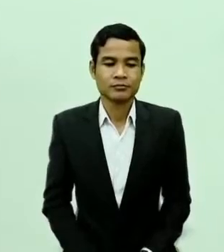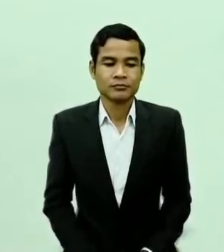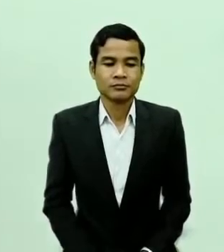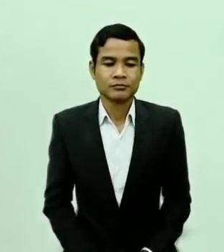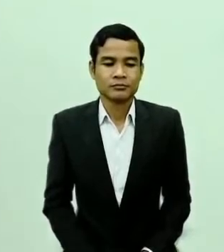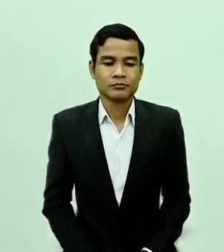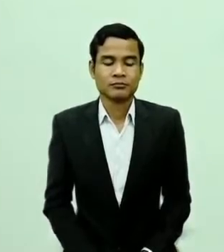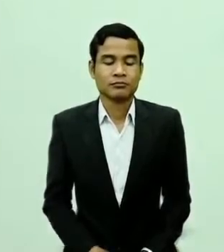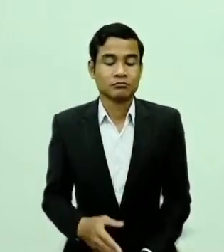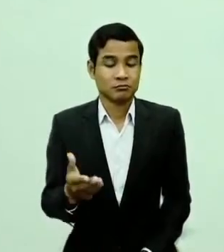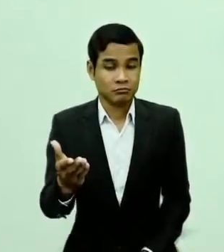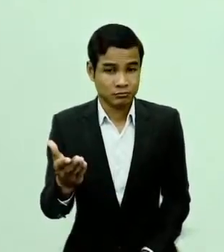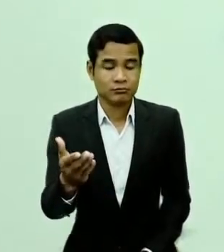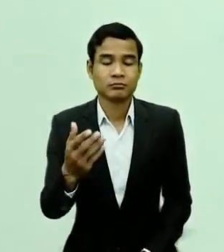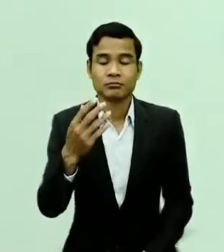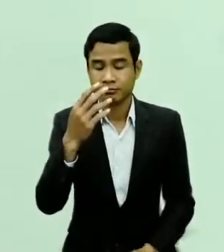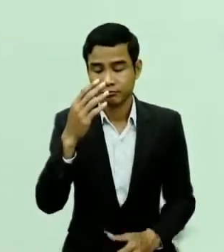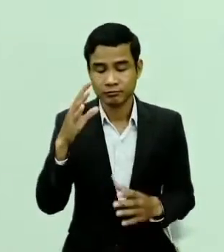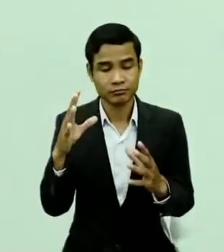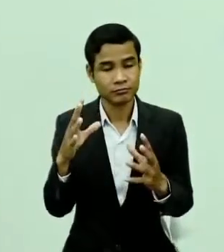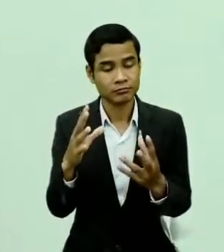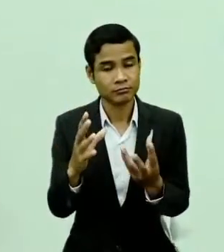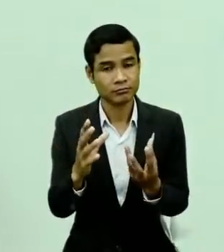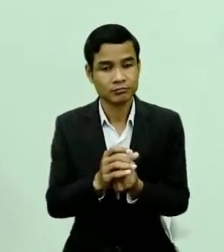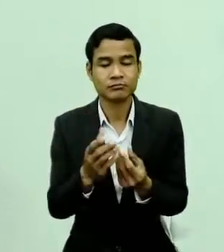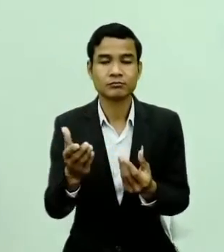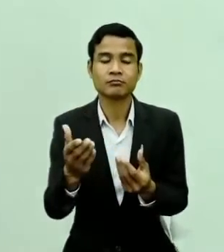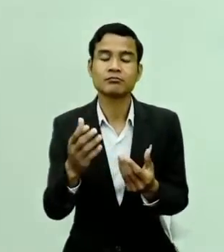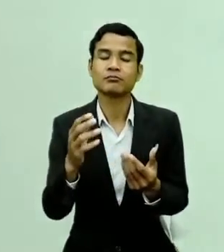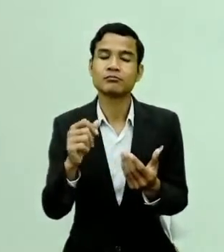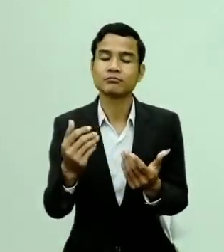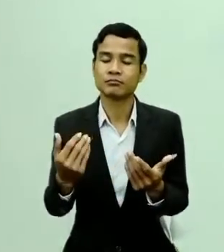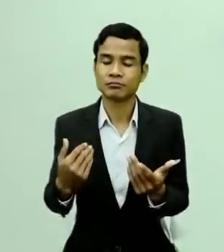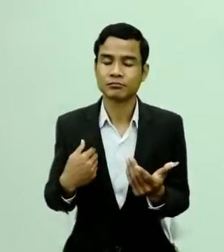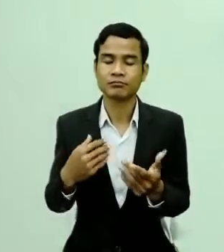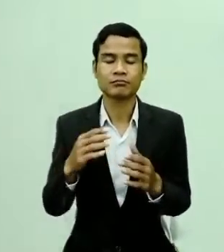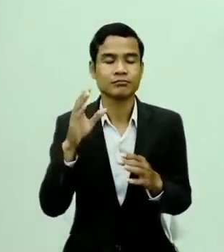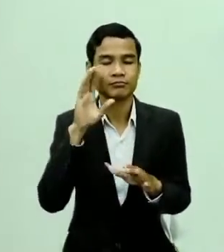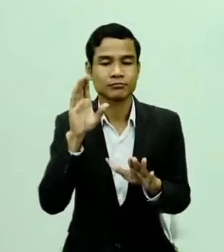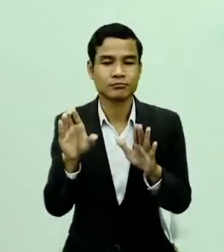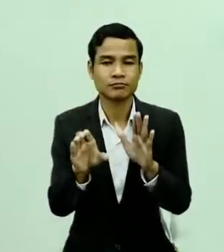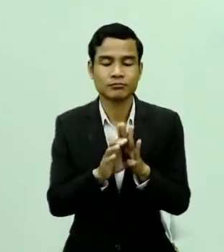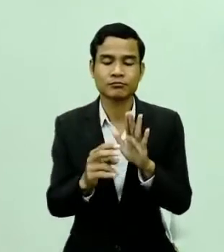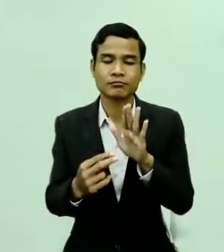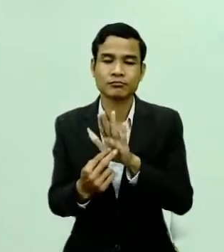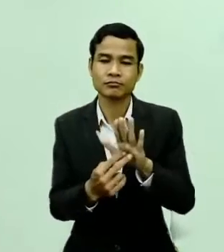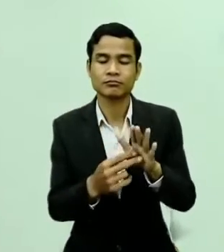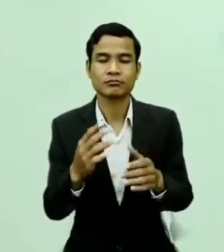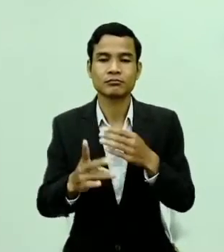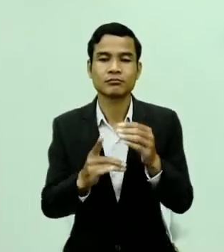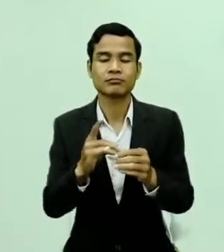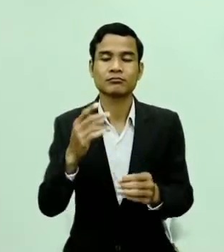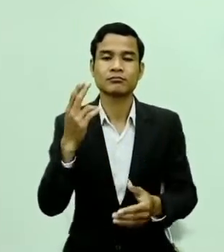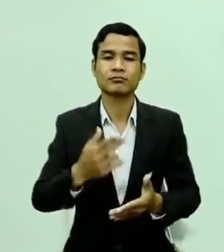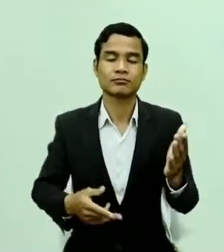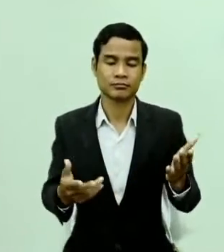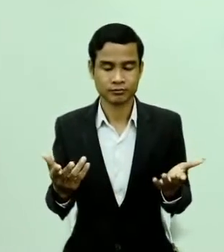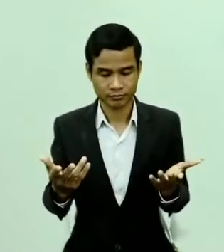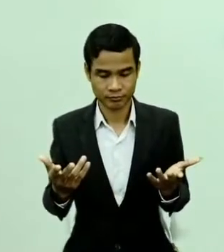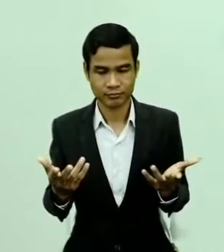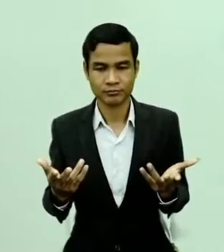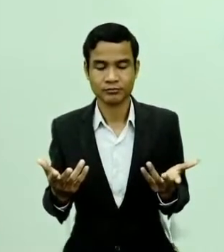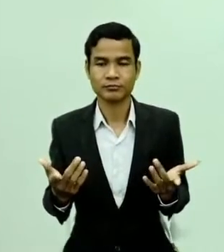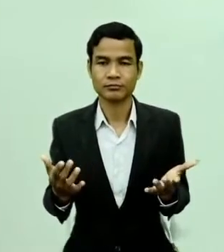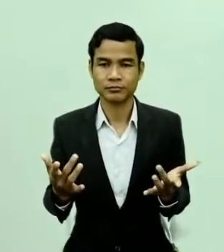chà chẳng con ai sẵn thàn màn tết tha ta nơi khăn ông rụp hiệp ní chẳng bằng hàng con ông pi ở vầy